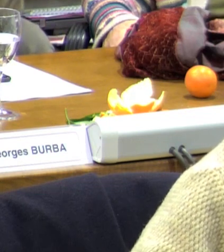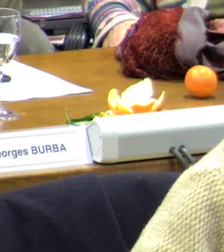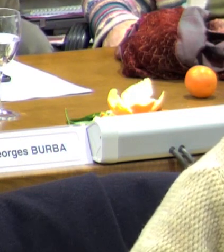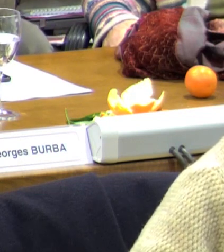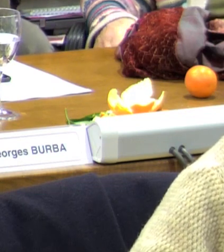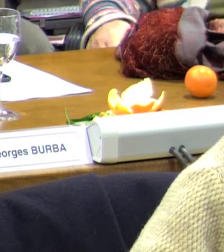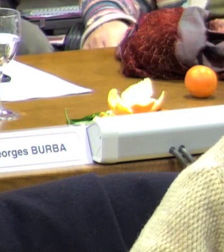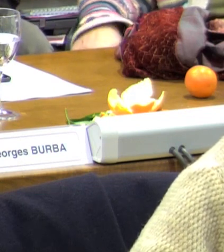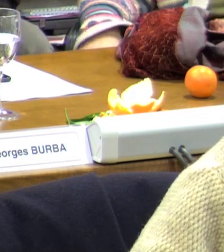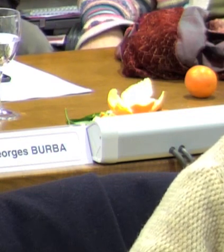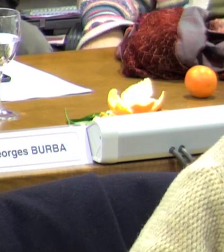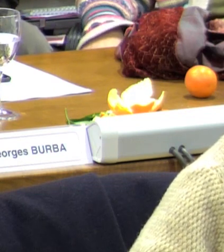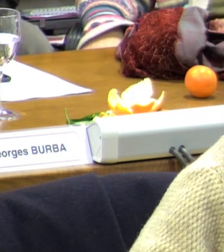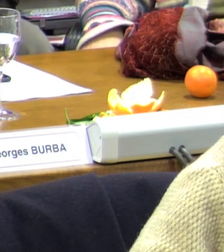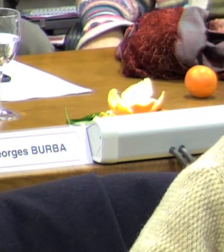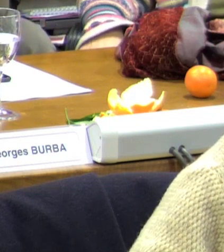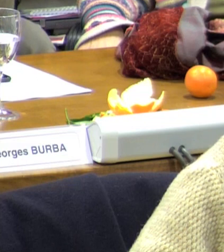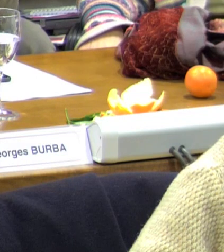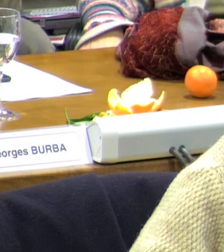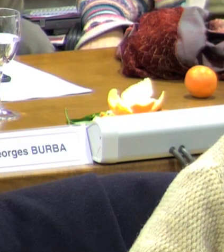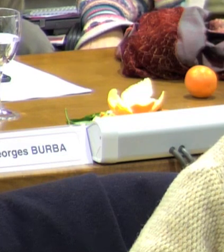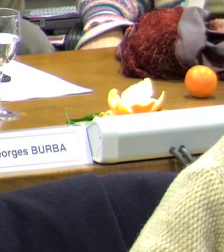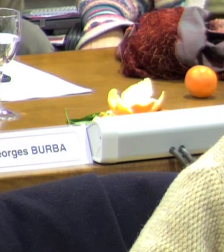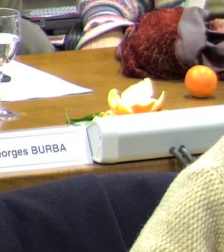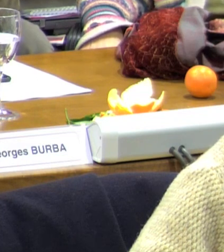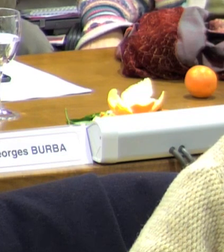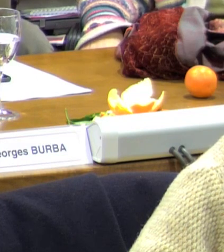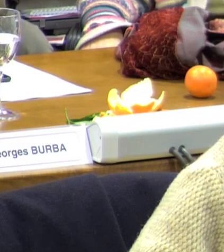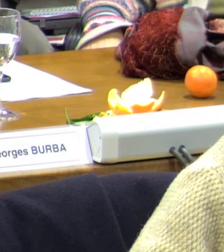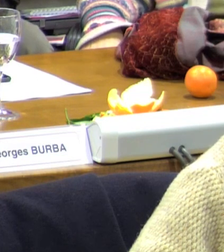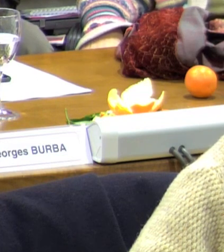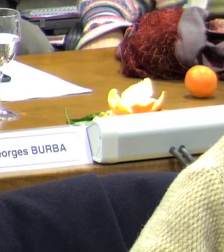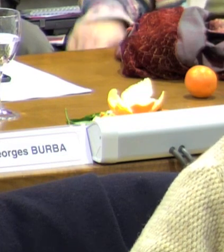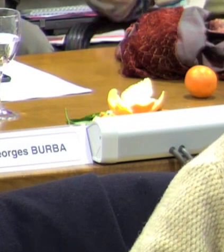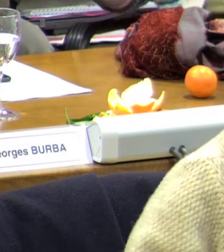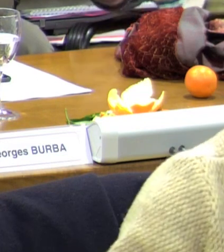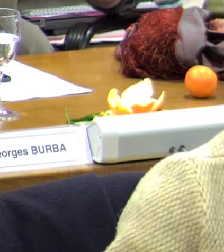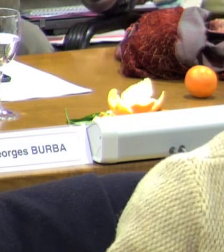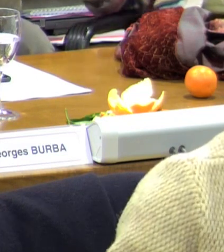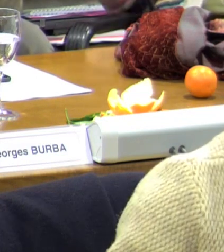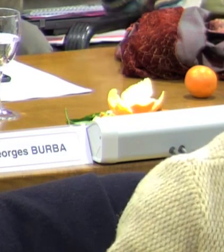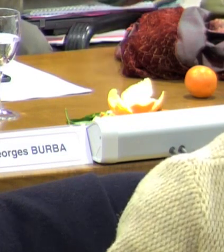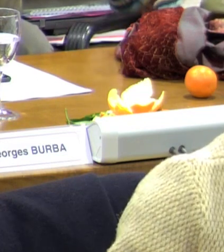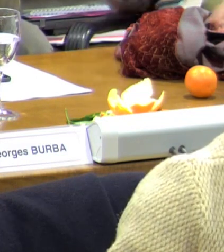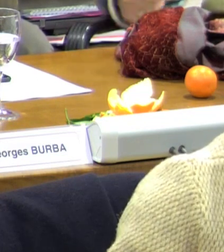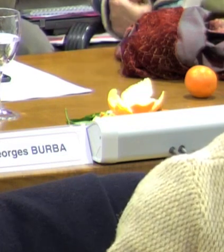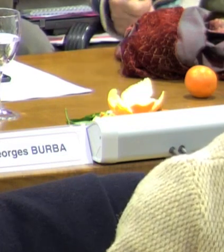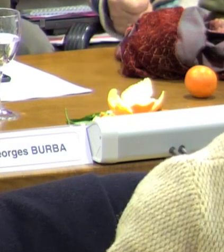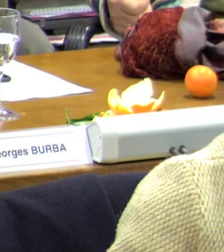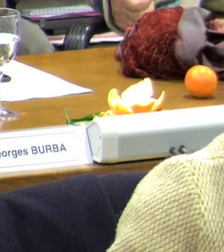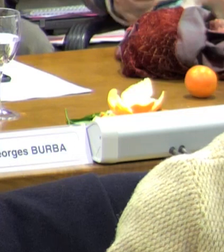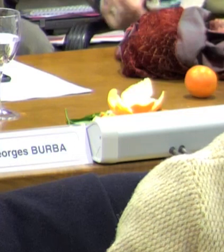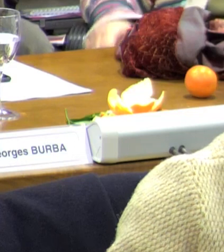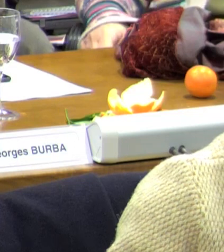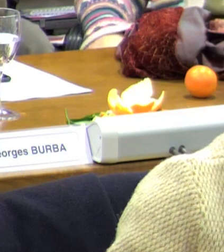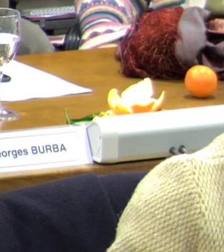sous sol ne seront pas visibles mais ils permettront une très nette amélioration de l'usaj de la place victor hugo et représente environ 40% du